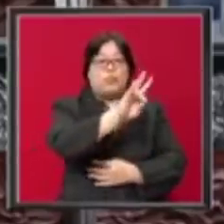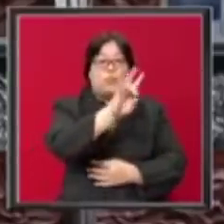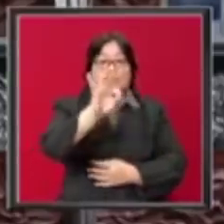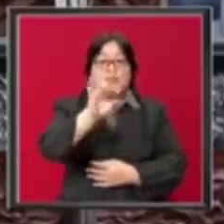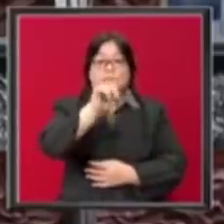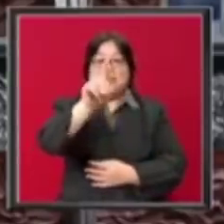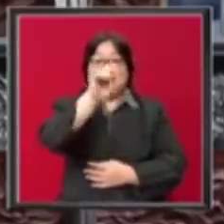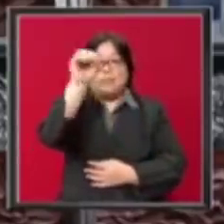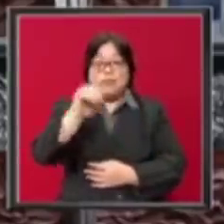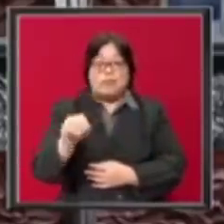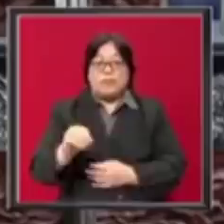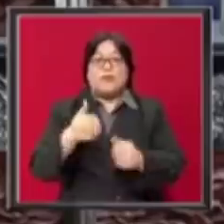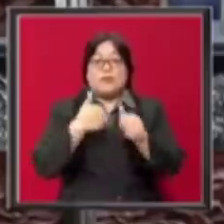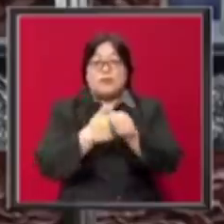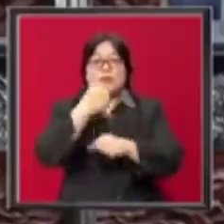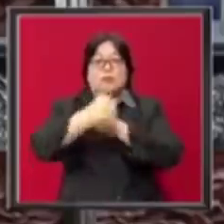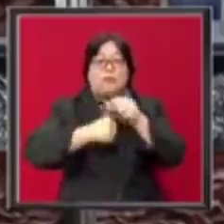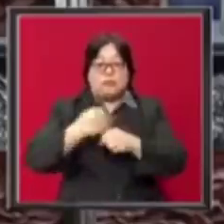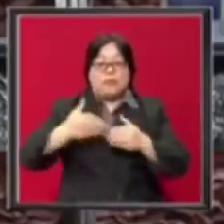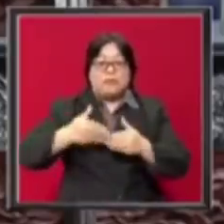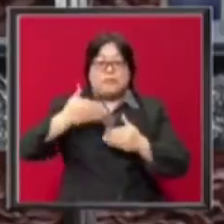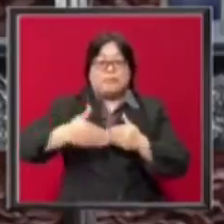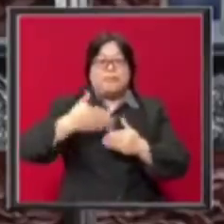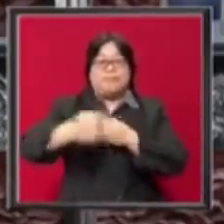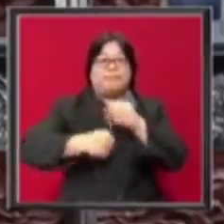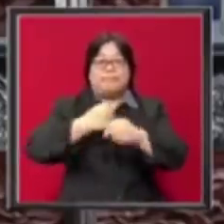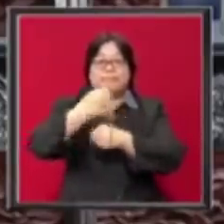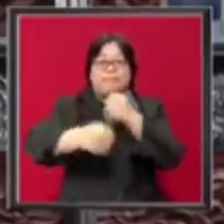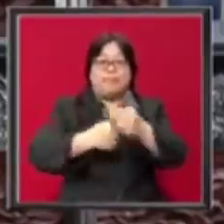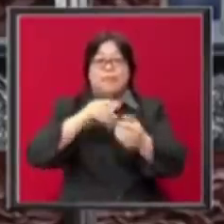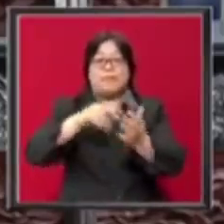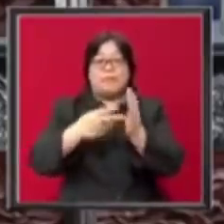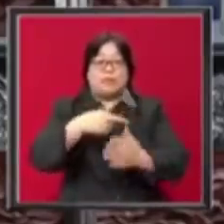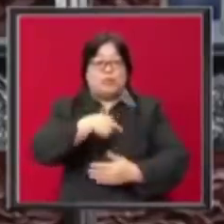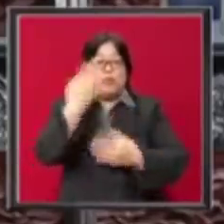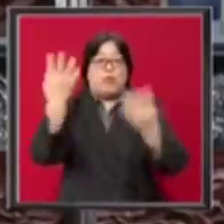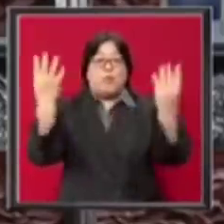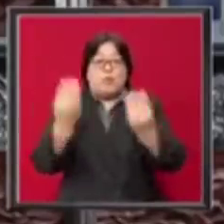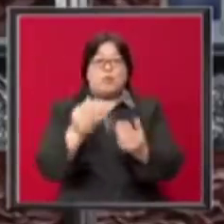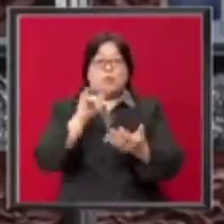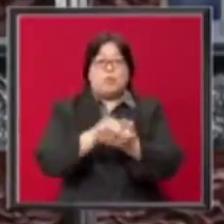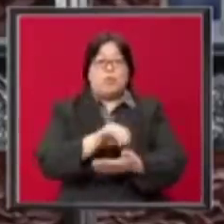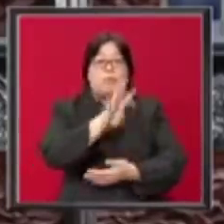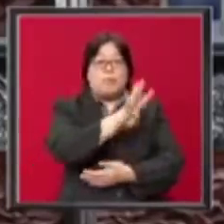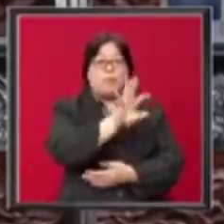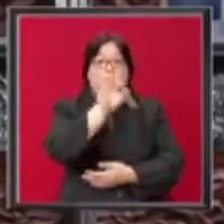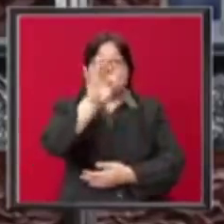49.1% berdasarkan tahun demi tahun. Maknanya kerugian pengucupan itu